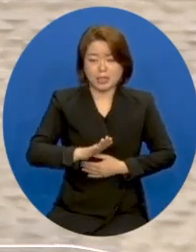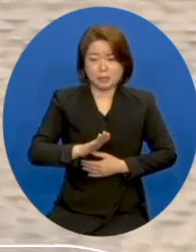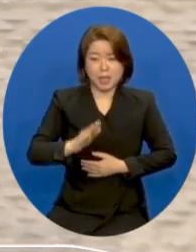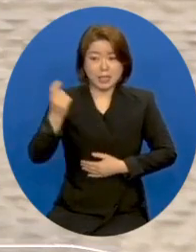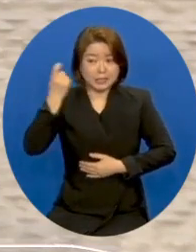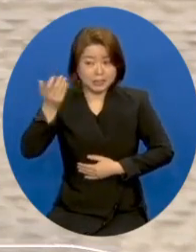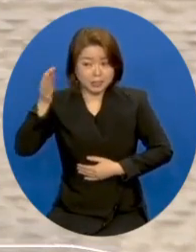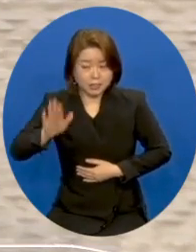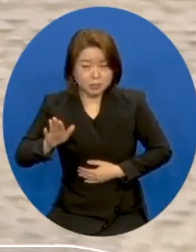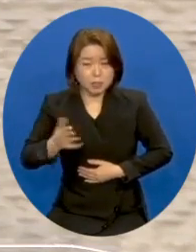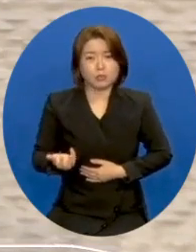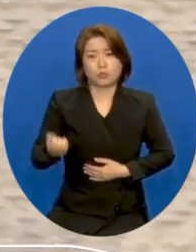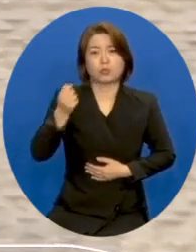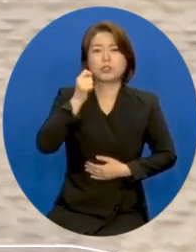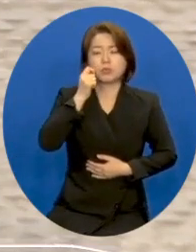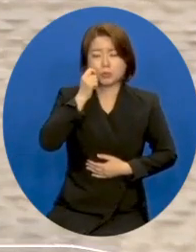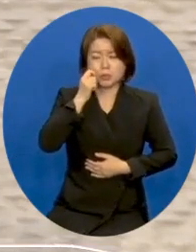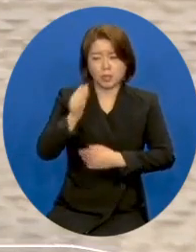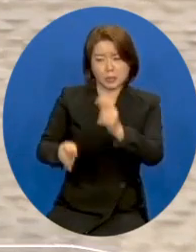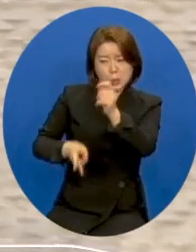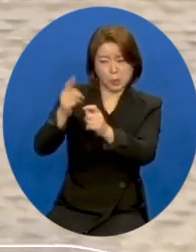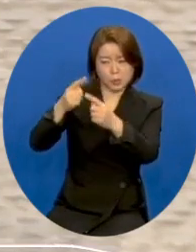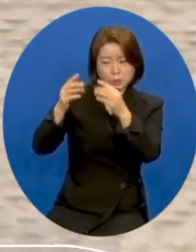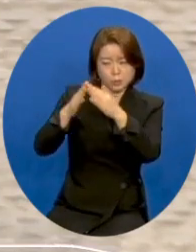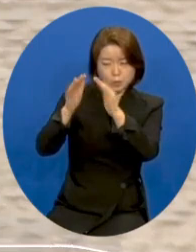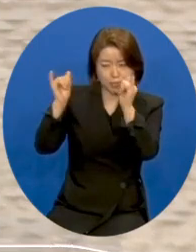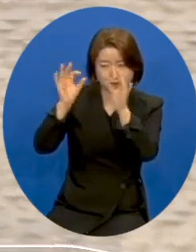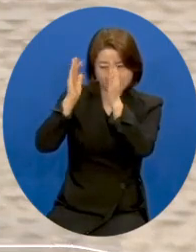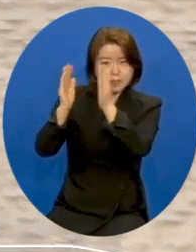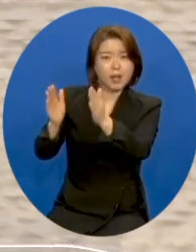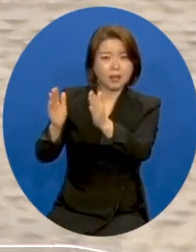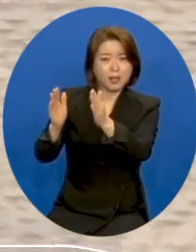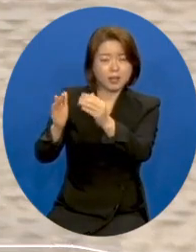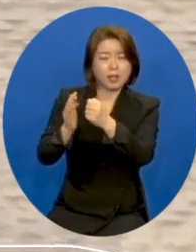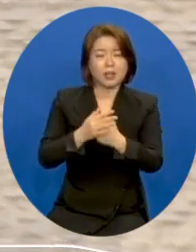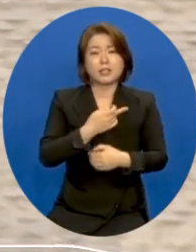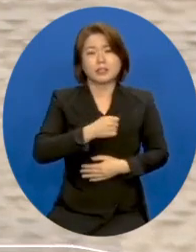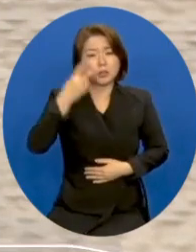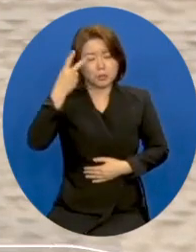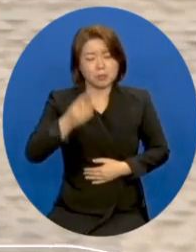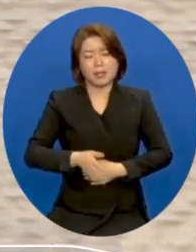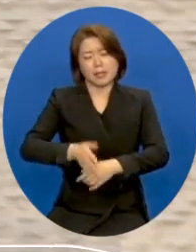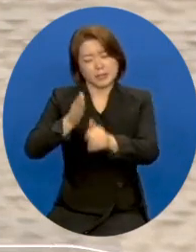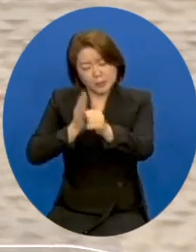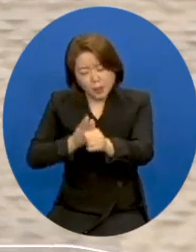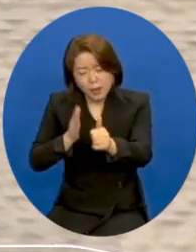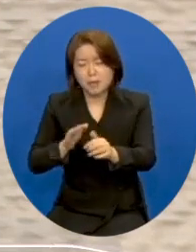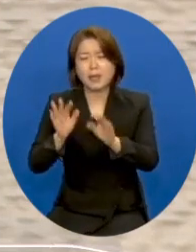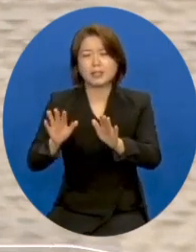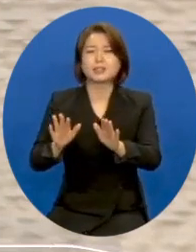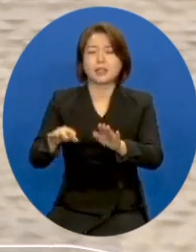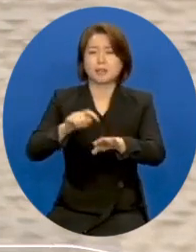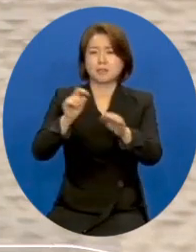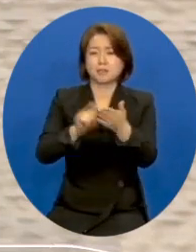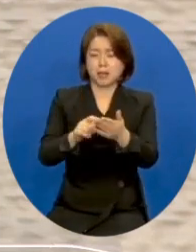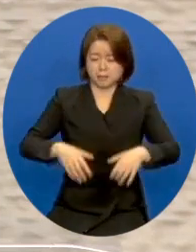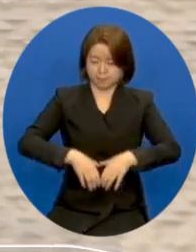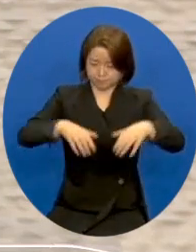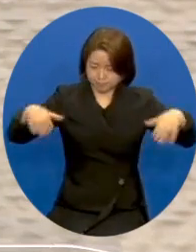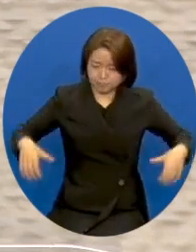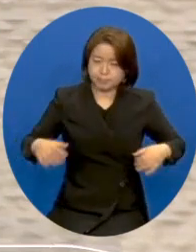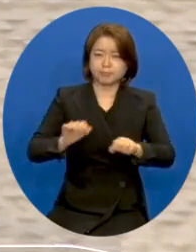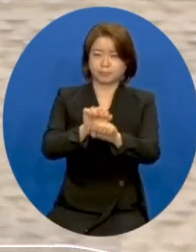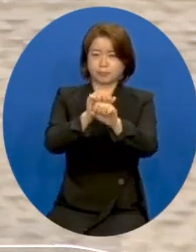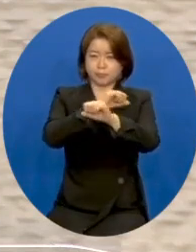누리지 못하는 고린도 교인들을 향하여 사도 바울이 제발 이제는 마음을 넓혀서